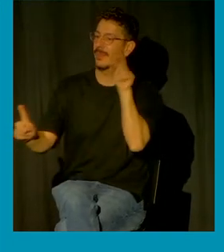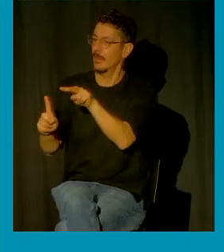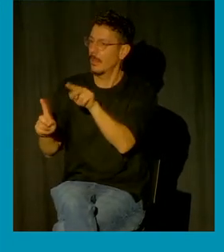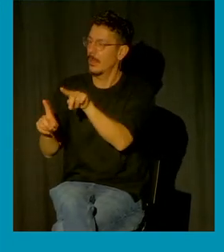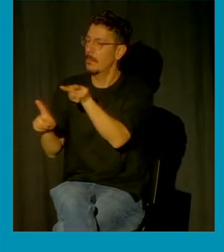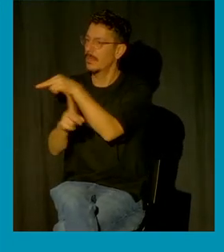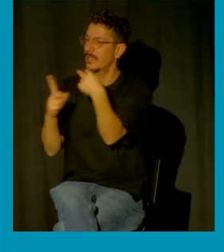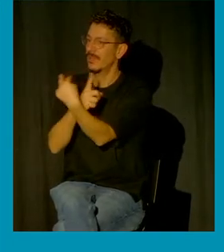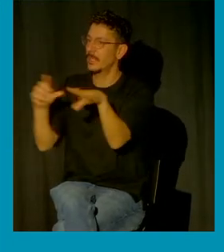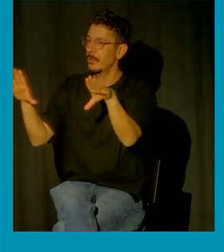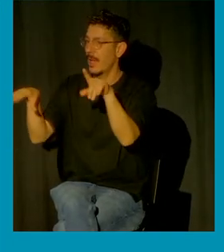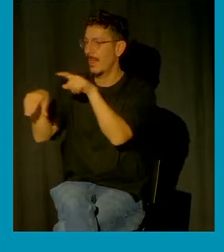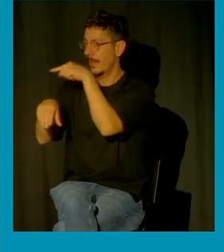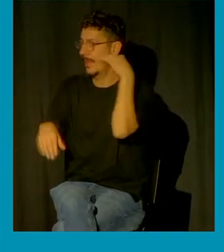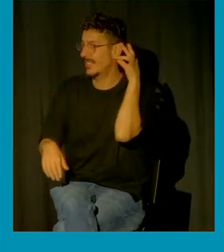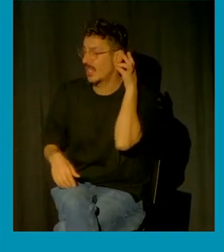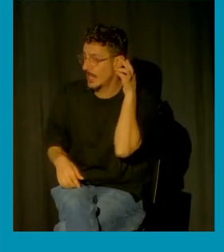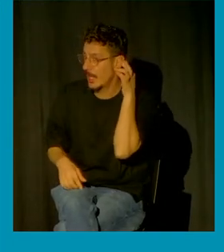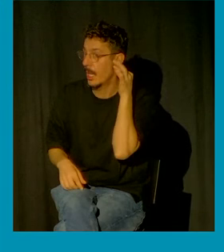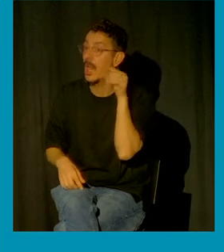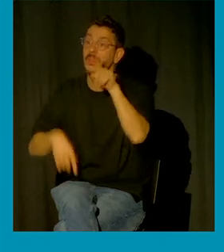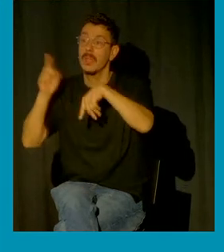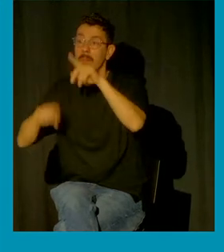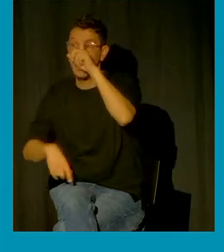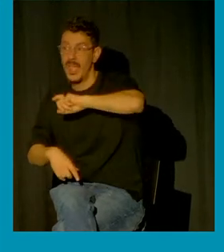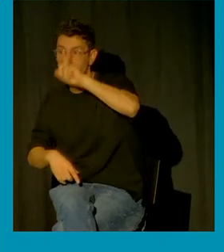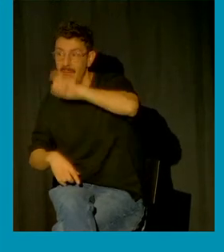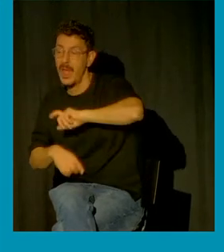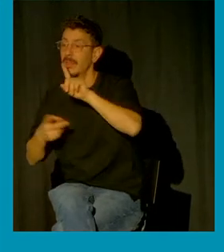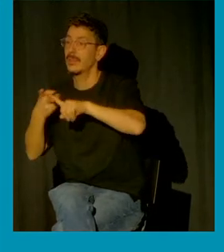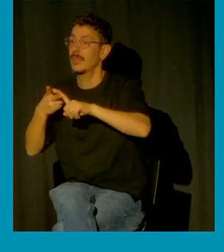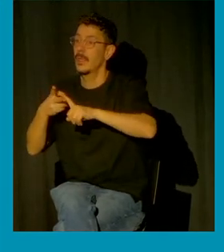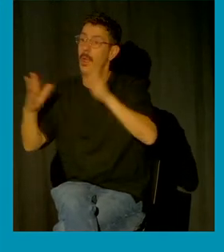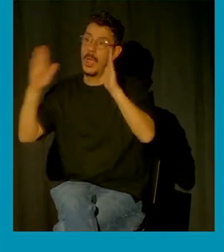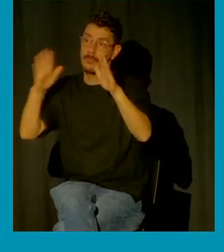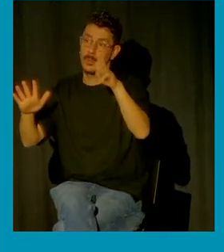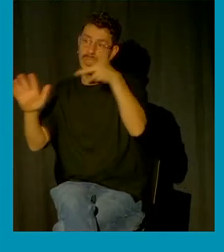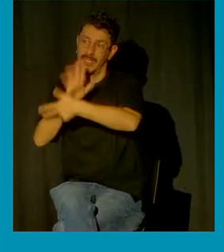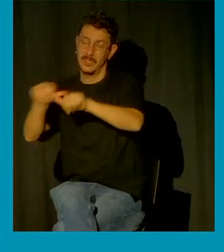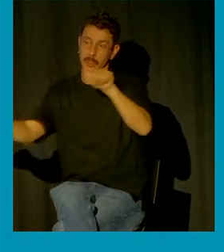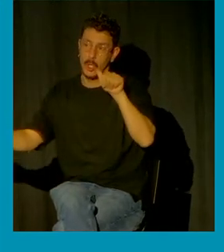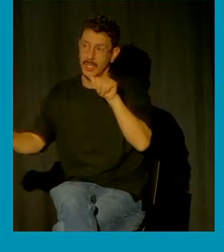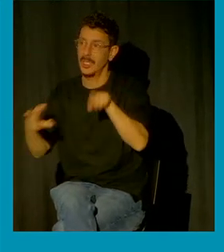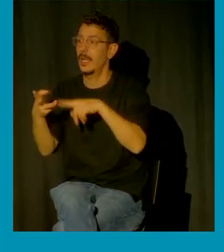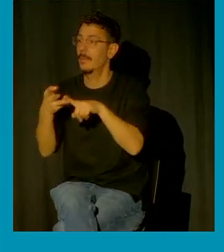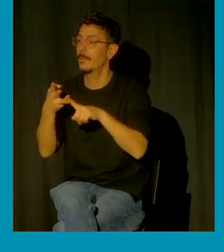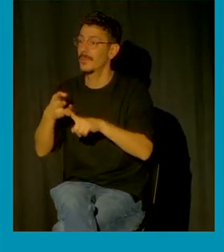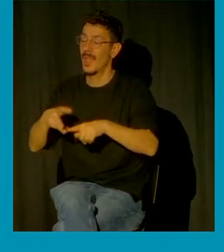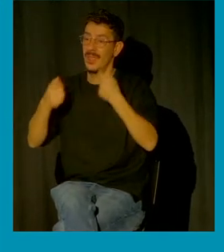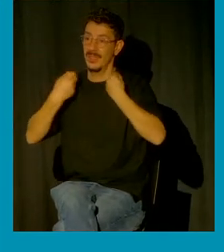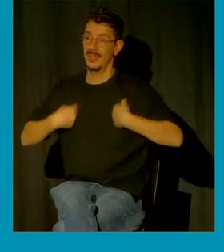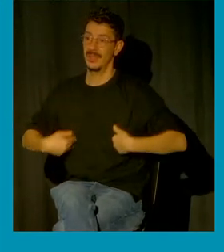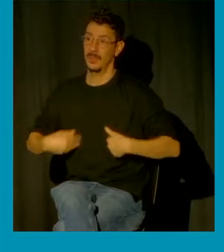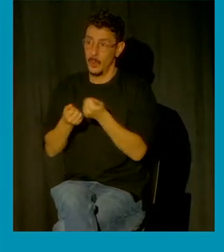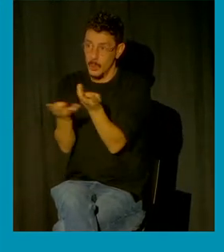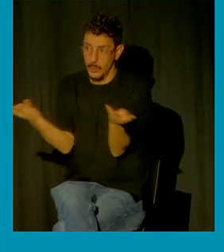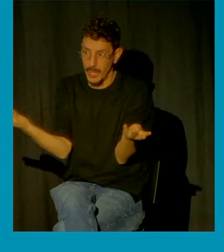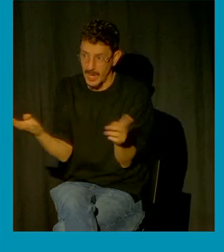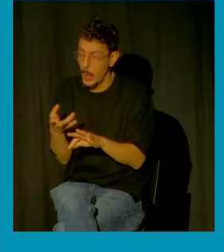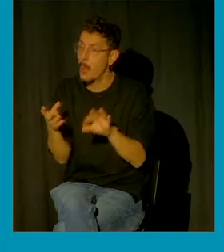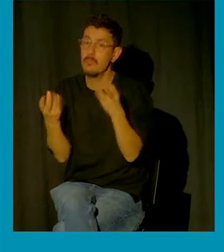en funció del moment històric en funció de l'indret geogràfic en funció de la diversitat corporal en funció de molts